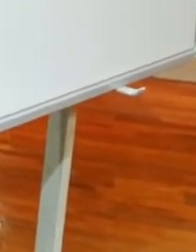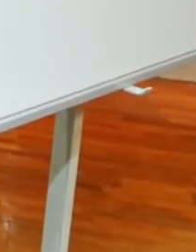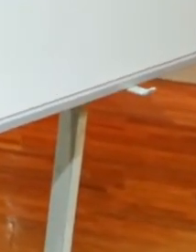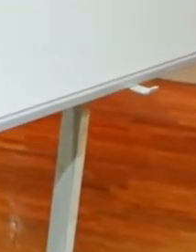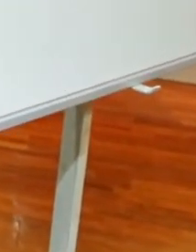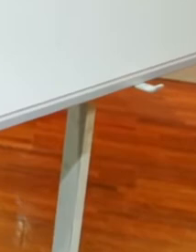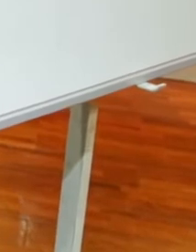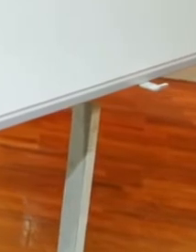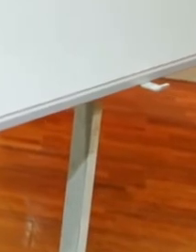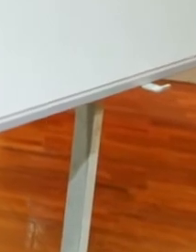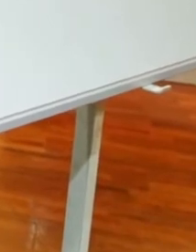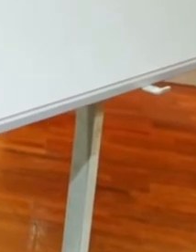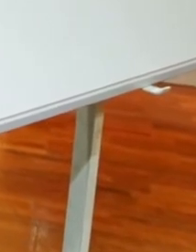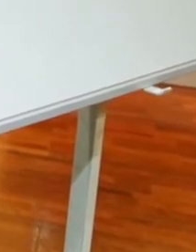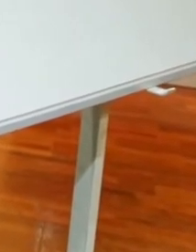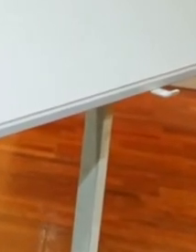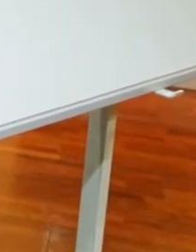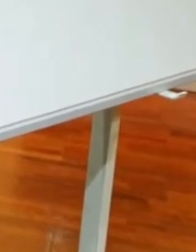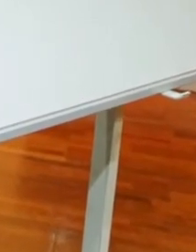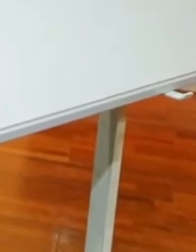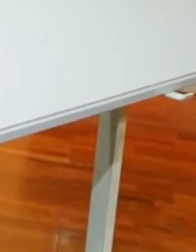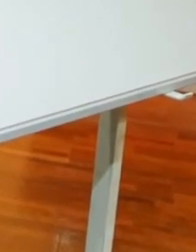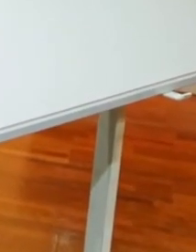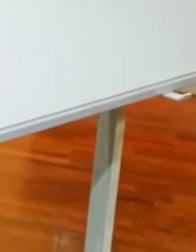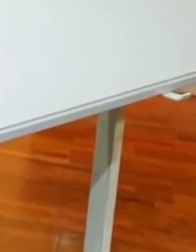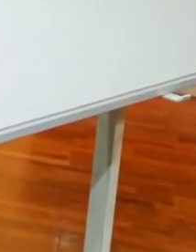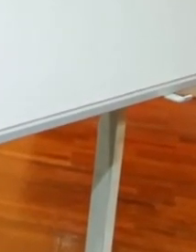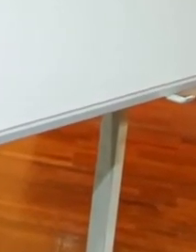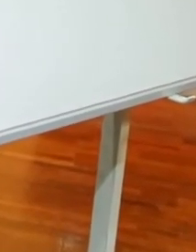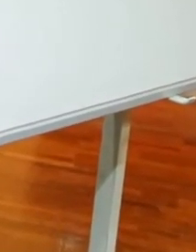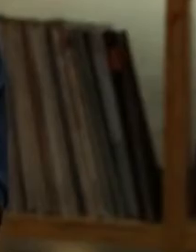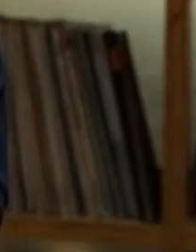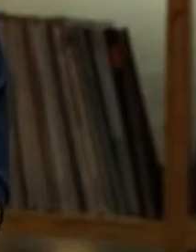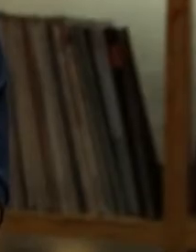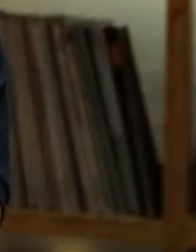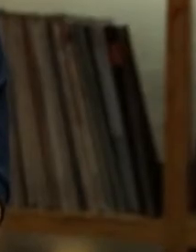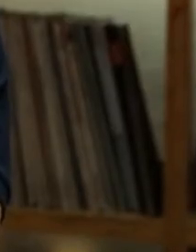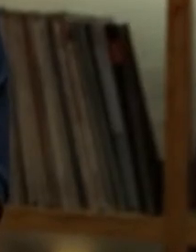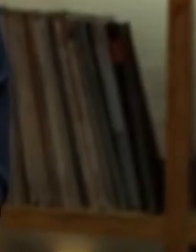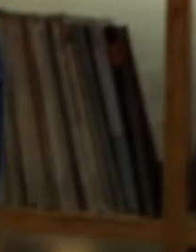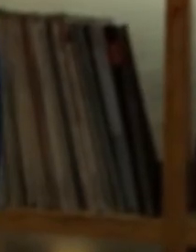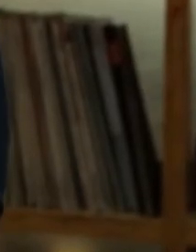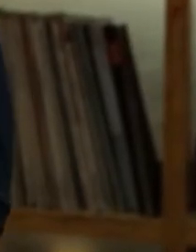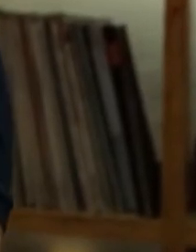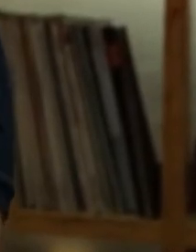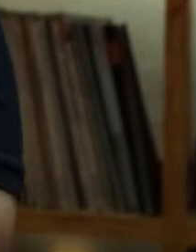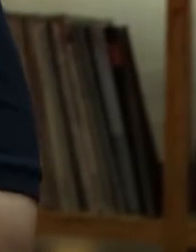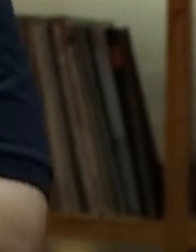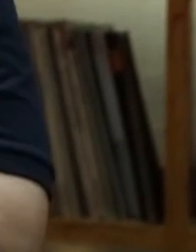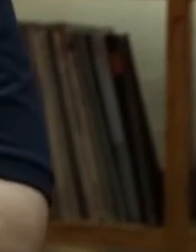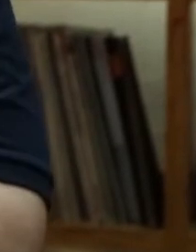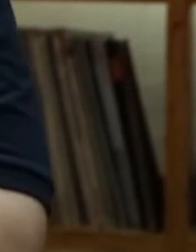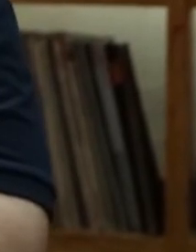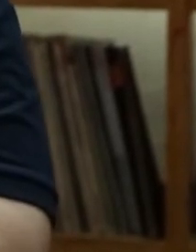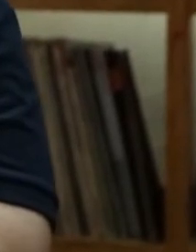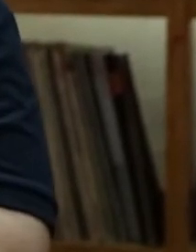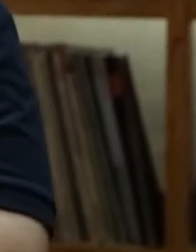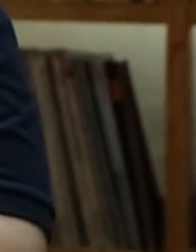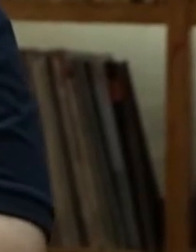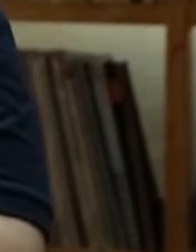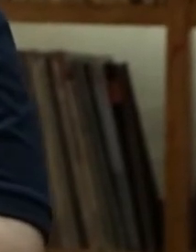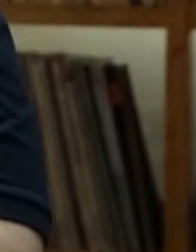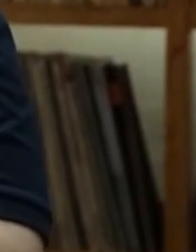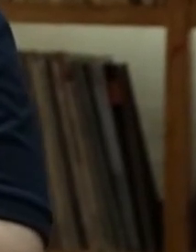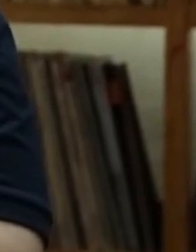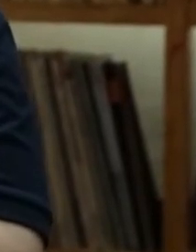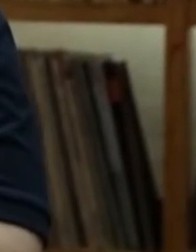것들 해가지고 혹시 여기다 그러면 반찬 한 가지 더 합시다. 동훈 씨 반찬 좋아하는 반찬. 반찬 어떤 반찬 좋아하는